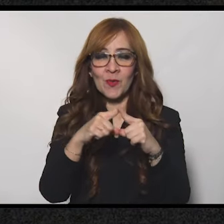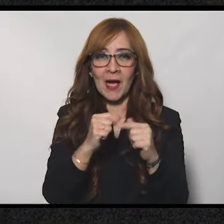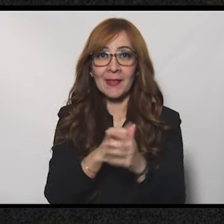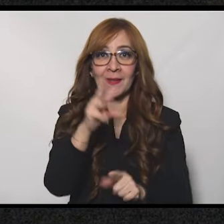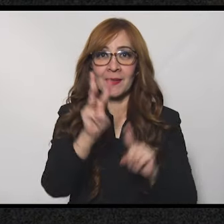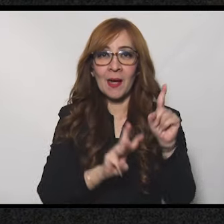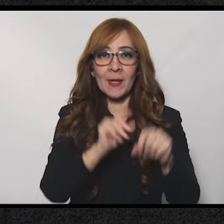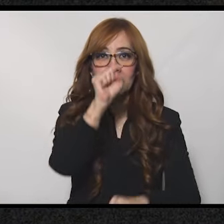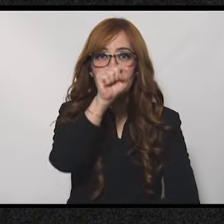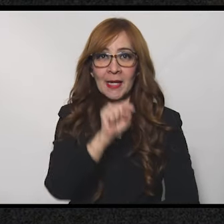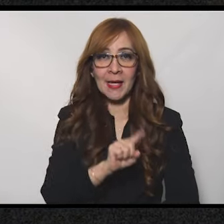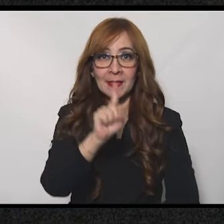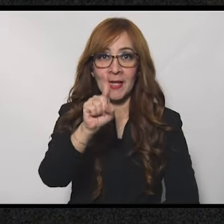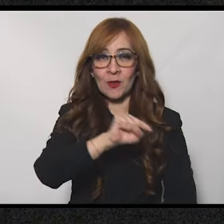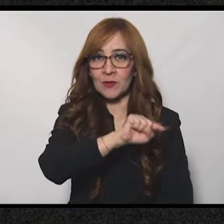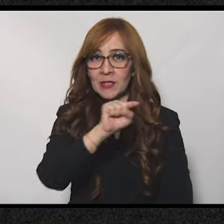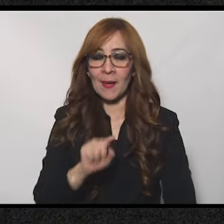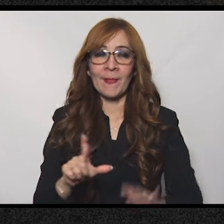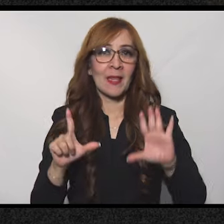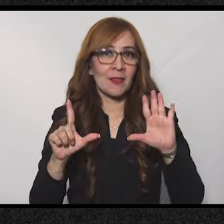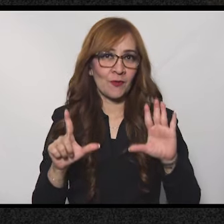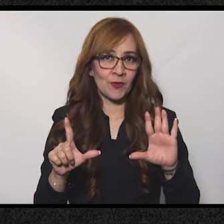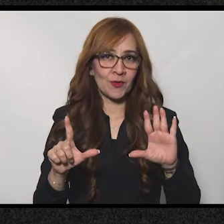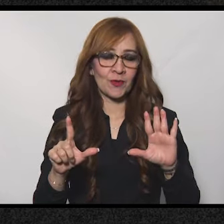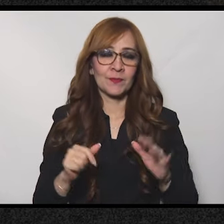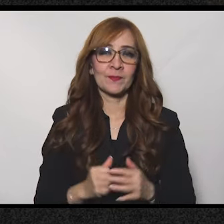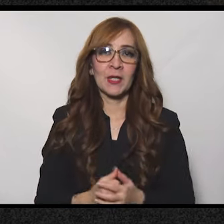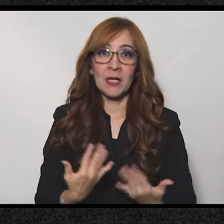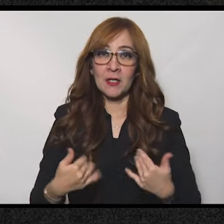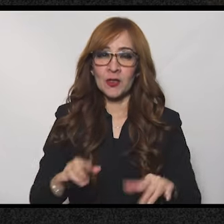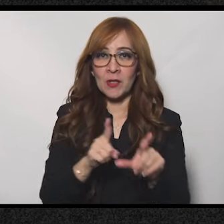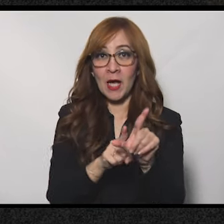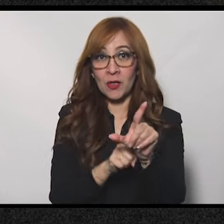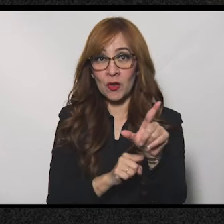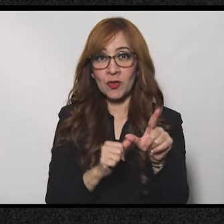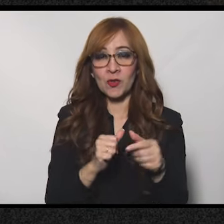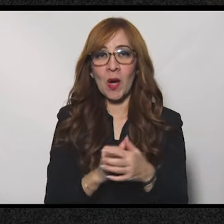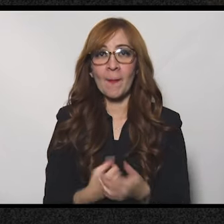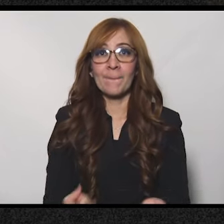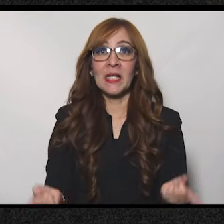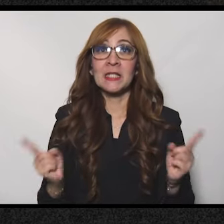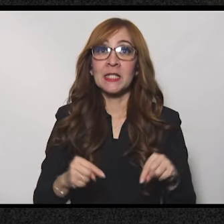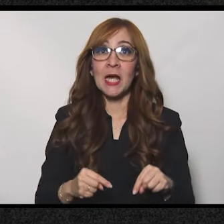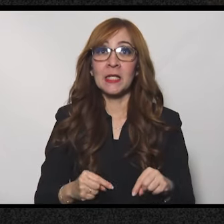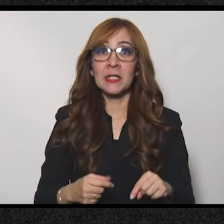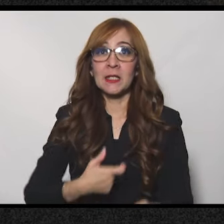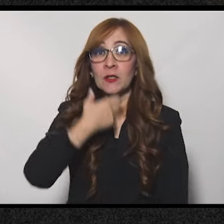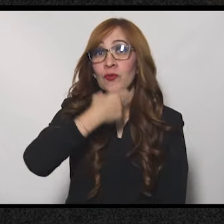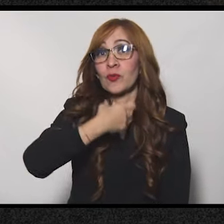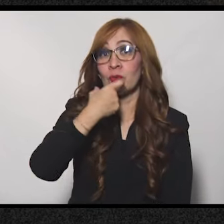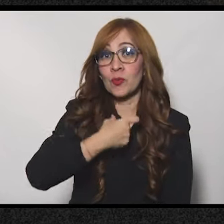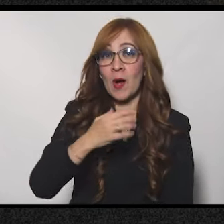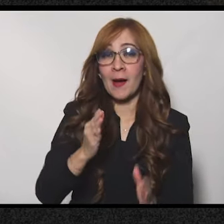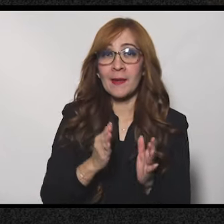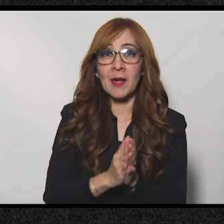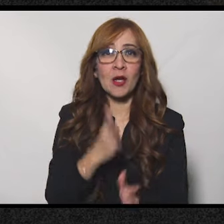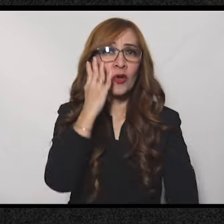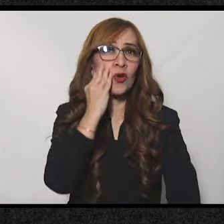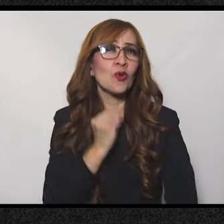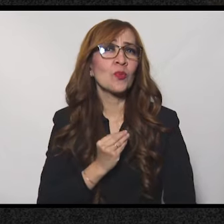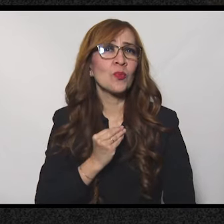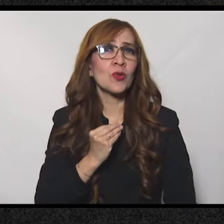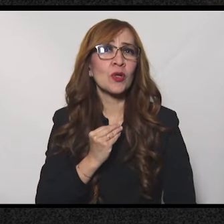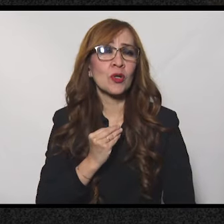sampai 7. Demikian firman Tuhan, setelah Yosua menjadi tua dan lanjut